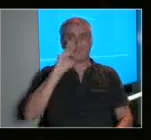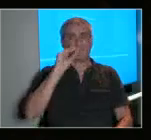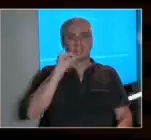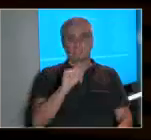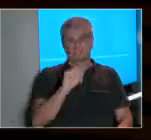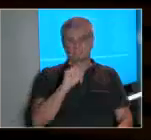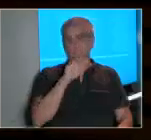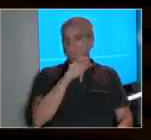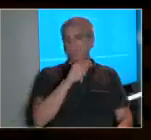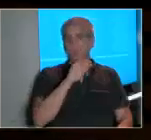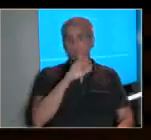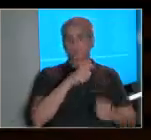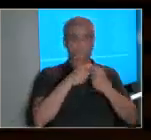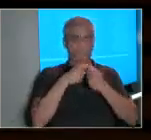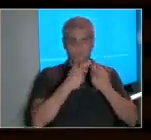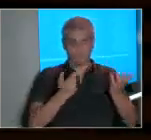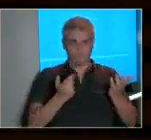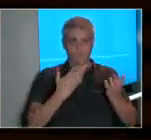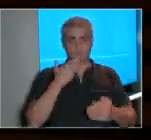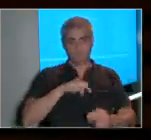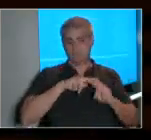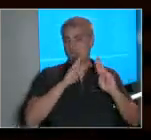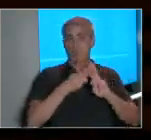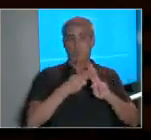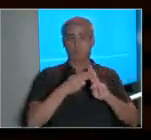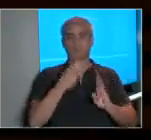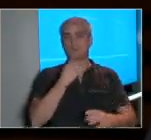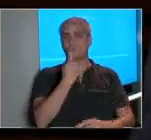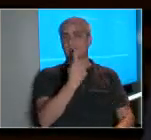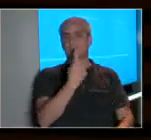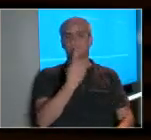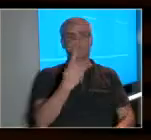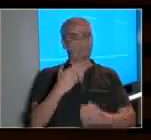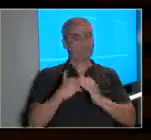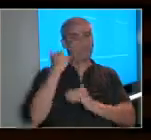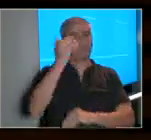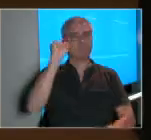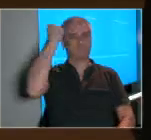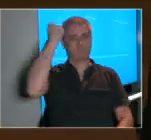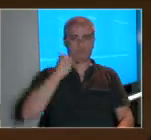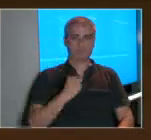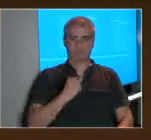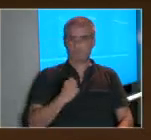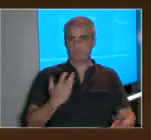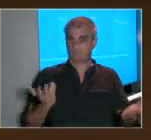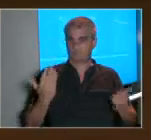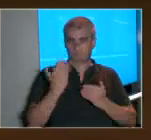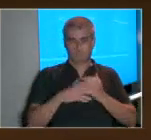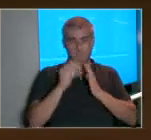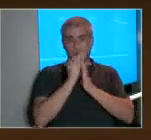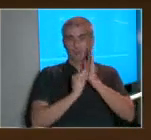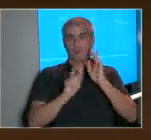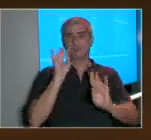ה-BDS, ושאר תנועות ואישים מהארץ ומעולם, שמגדירים עצמם פוסט-ציונים. אז עד כאן